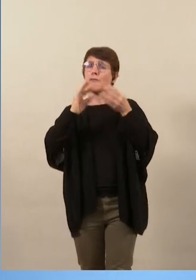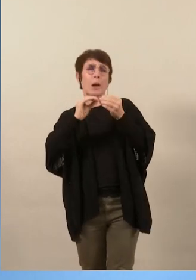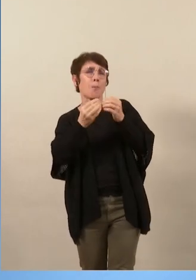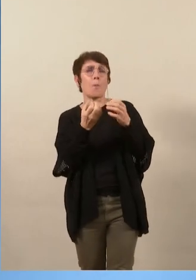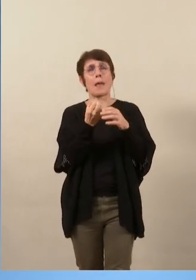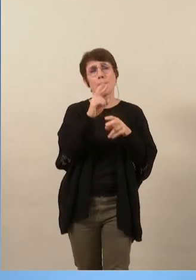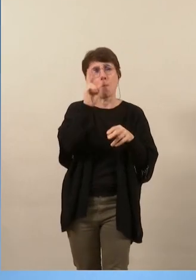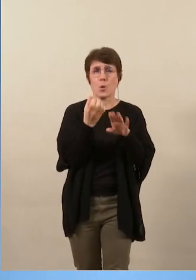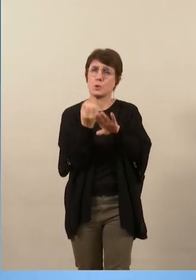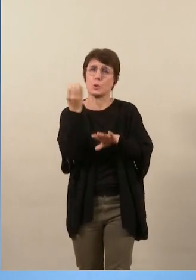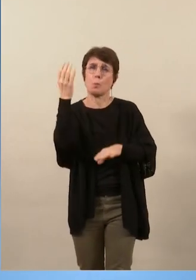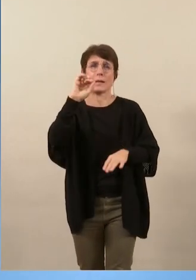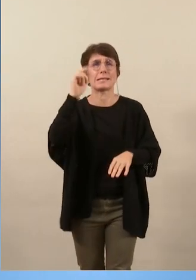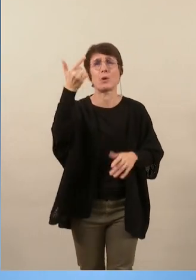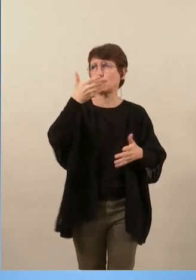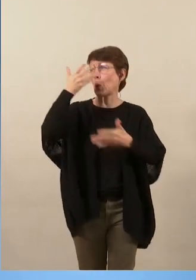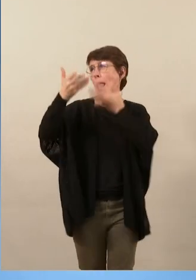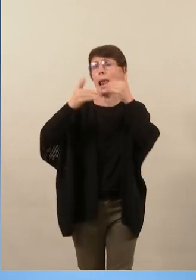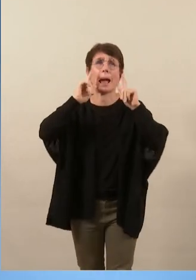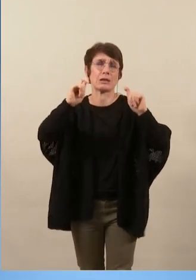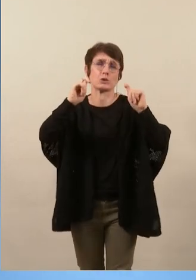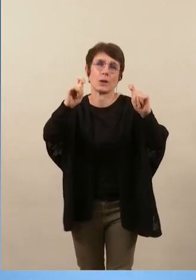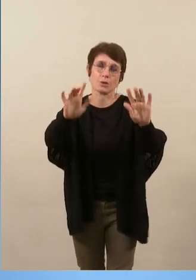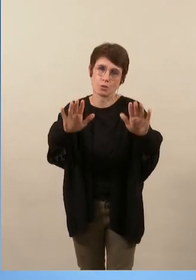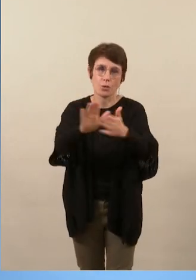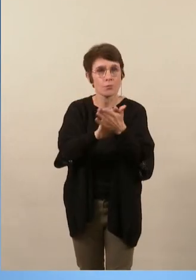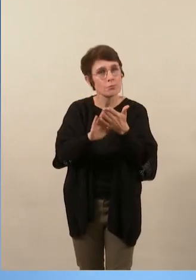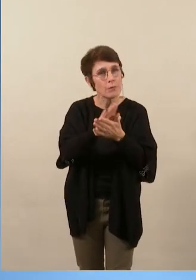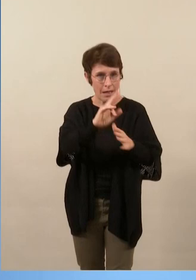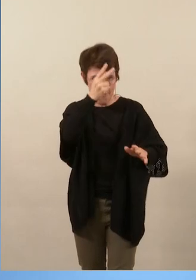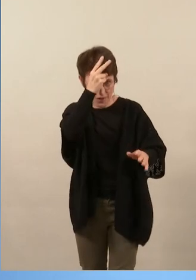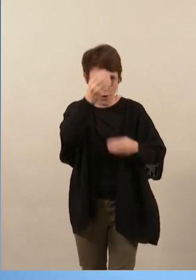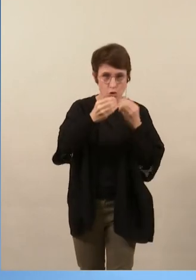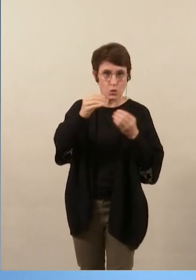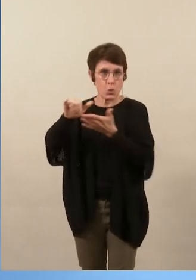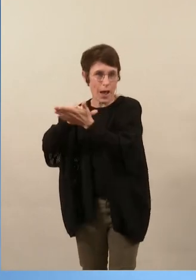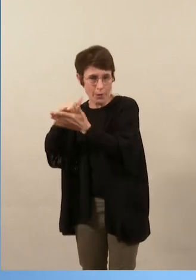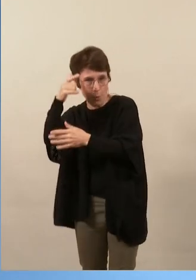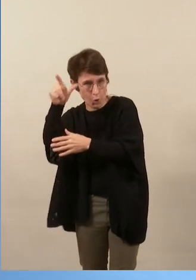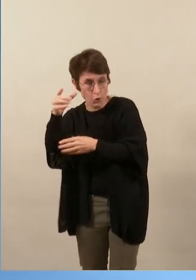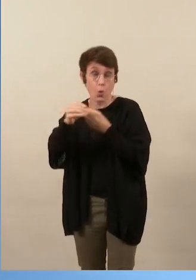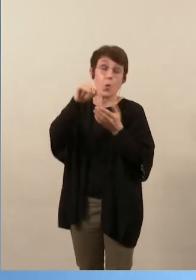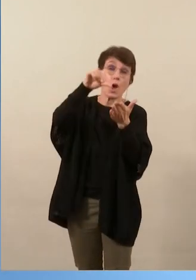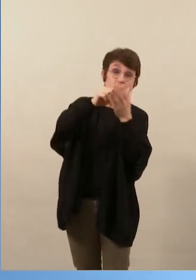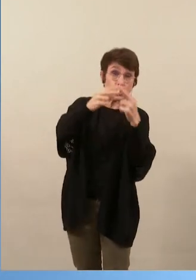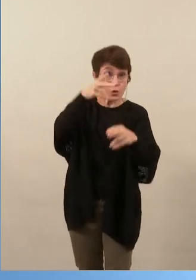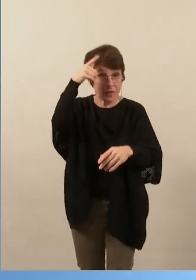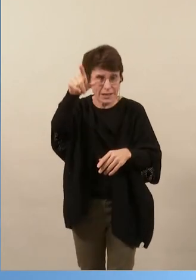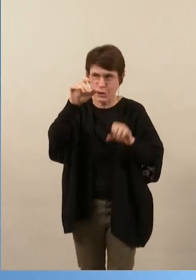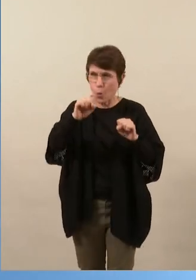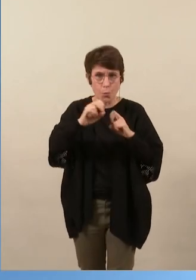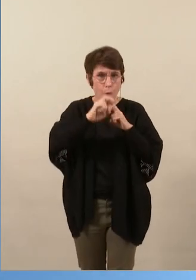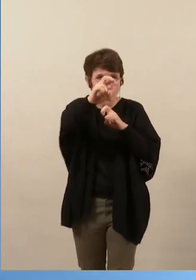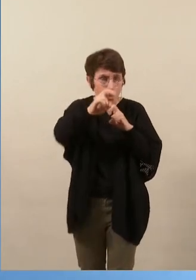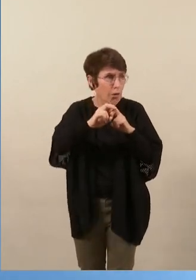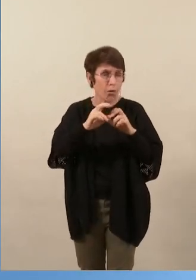neutralité carbone parce que euh autant Valence que saint-exupéri ou même Lyon il y a des transports qui permettent d' y aller et qui